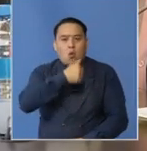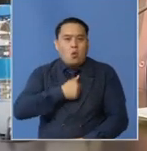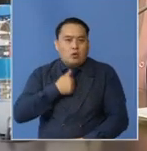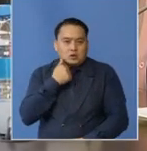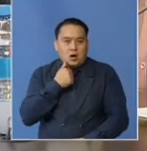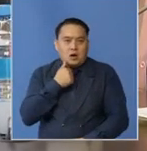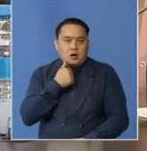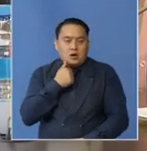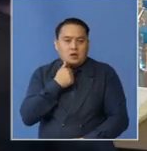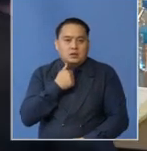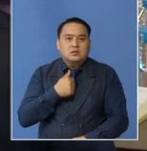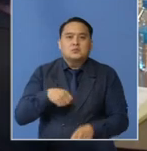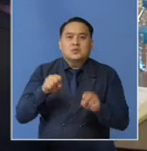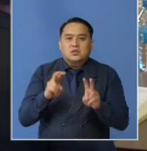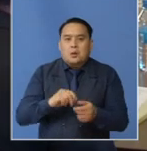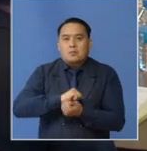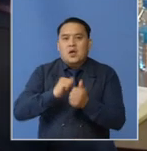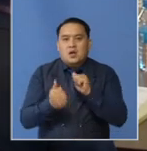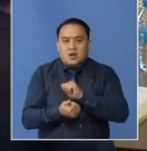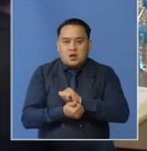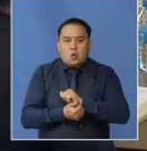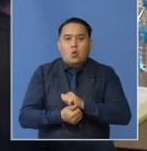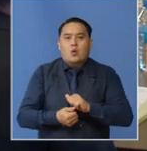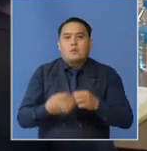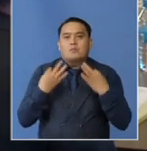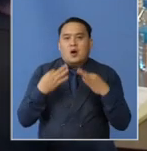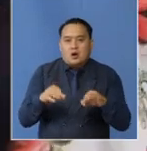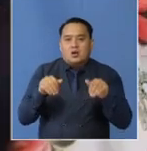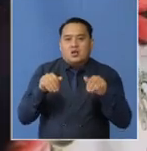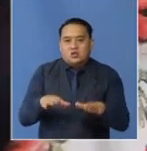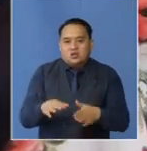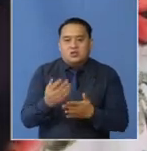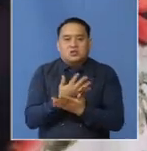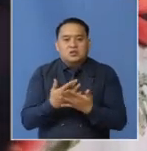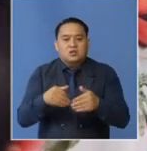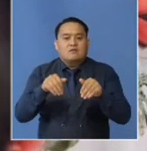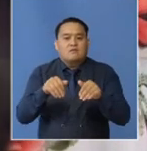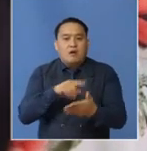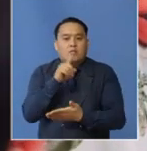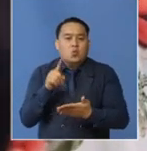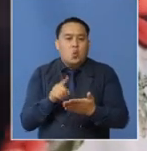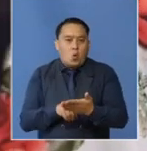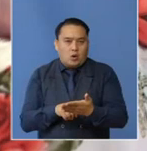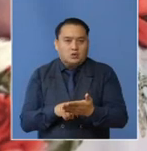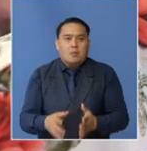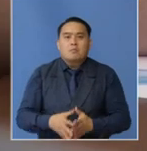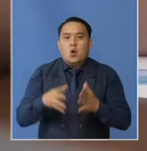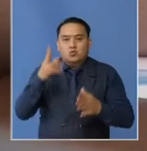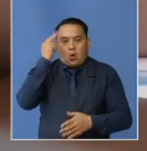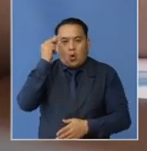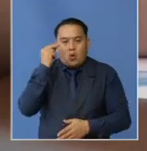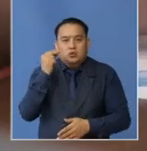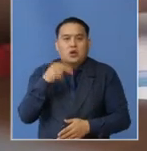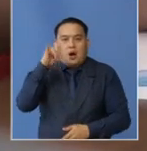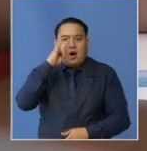года. По словам спикеров, переход на латинскую графику позволит решить сразу несколько вопросов. Один из них – это большое количество